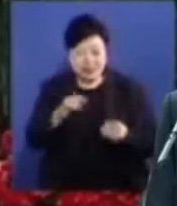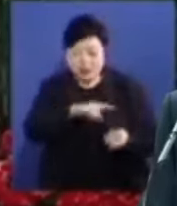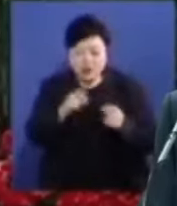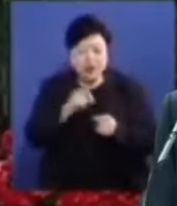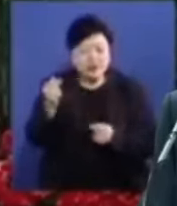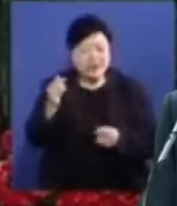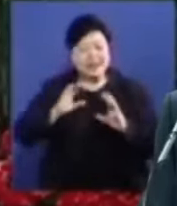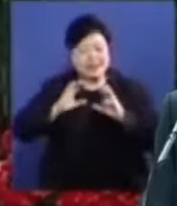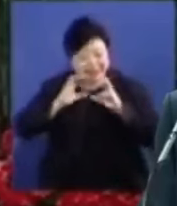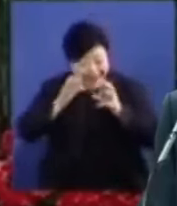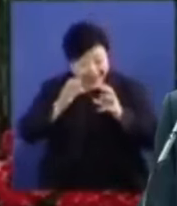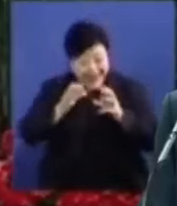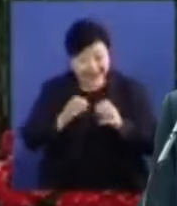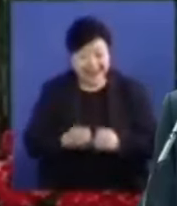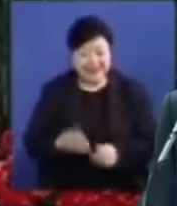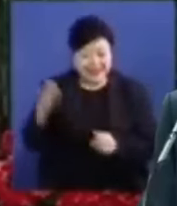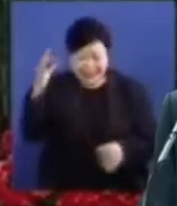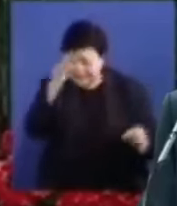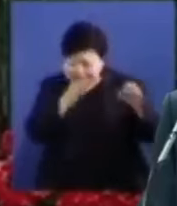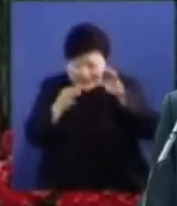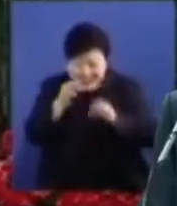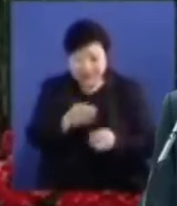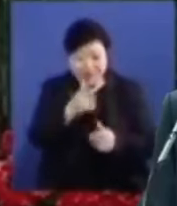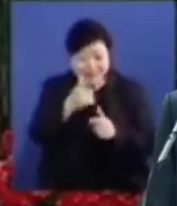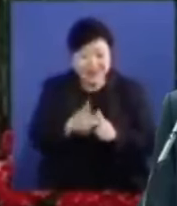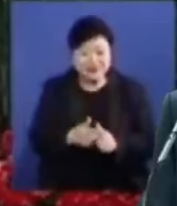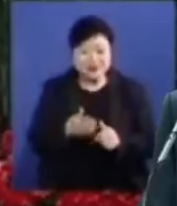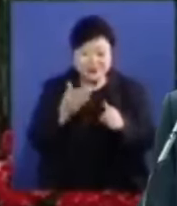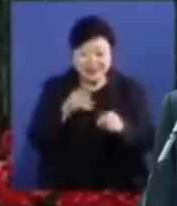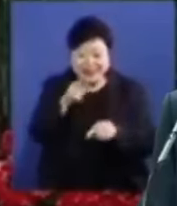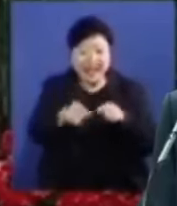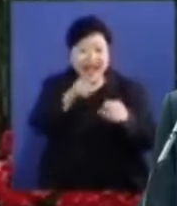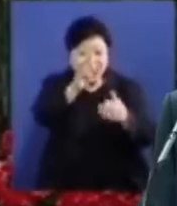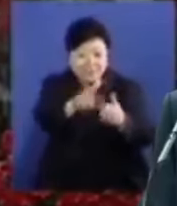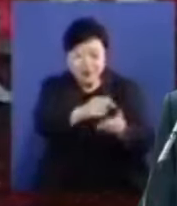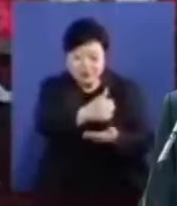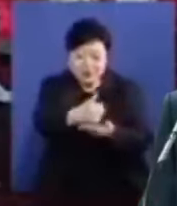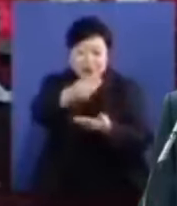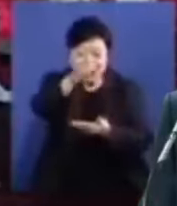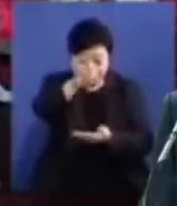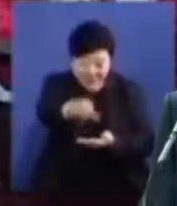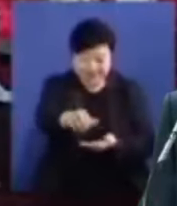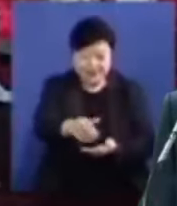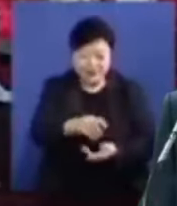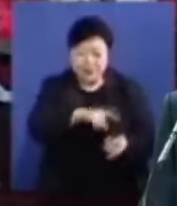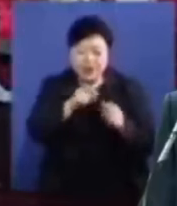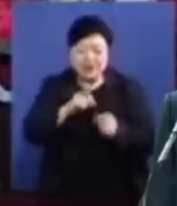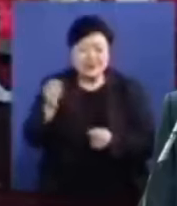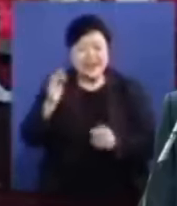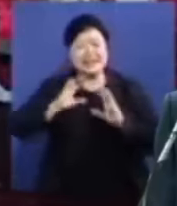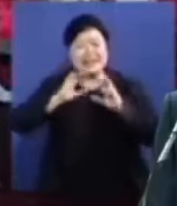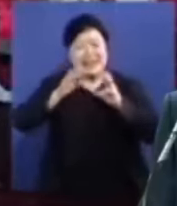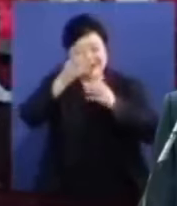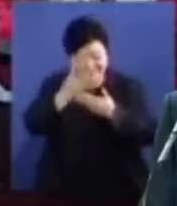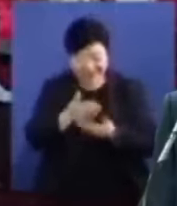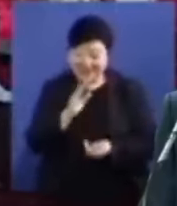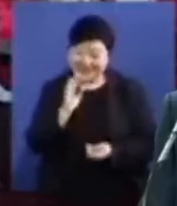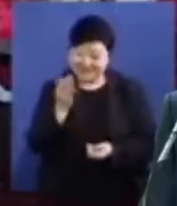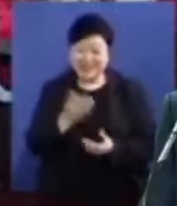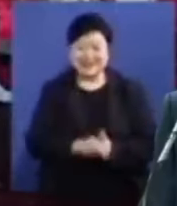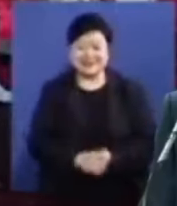영생 천국을 간절히 찾고 예수님께 나아가면 주님 앞에서 부활 영생 천국을 얻게 되는